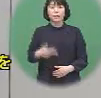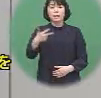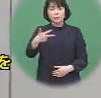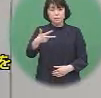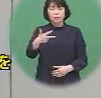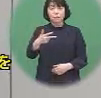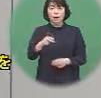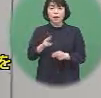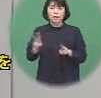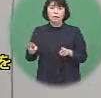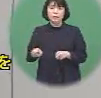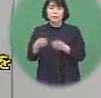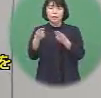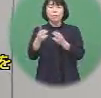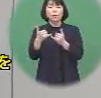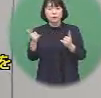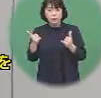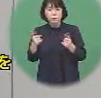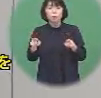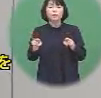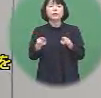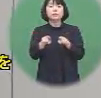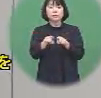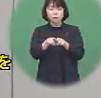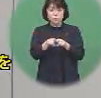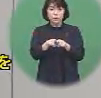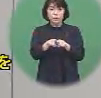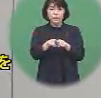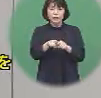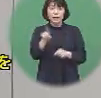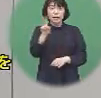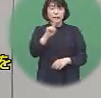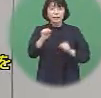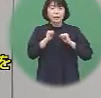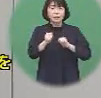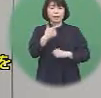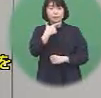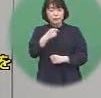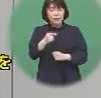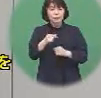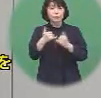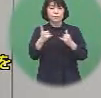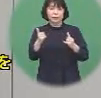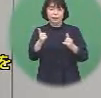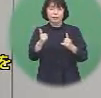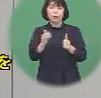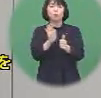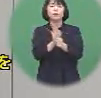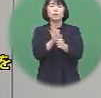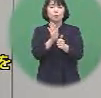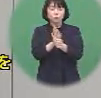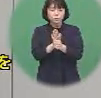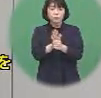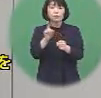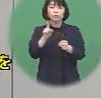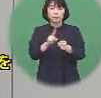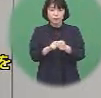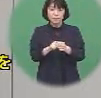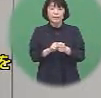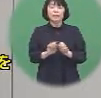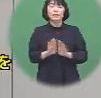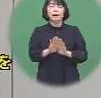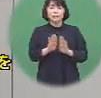家の方でもあの専門家の方々と一緒にあのそういった何かやりたい方をサポートするといった意味で